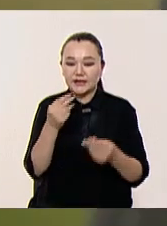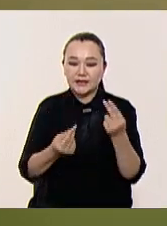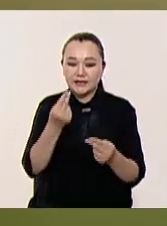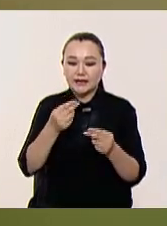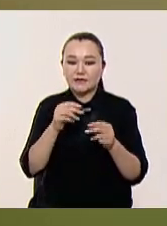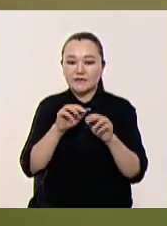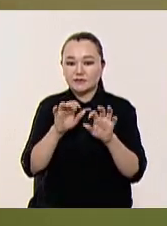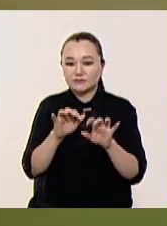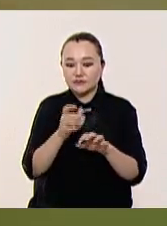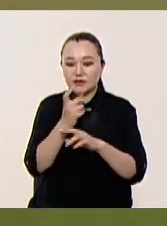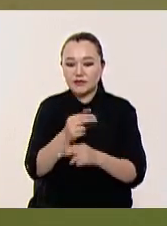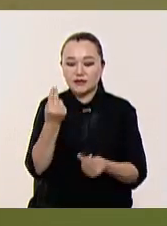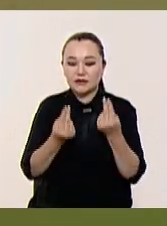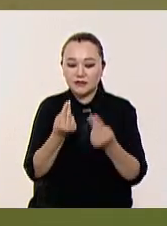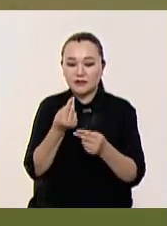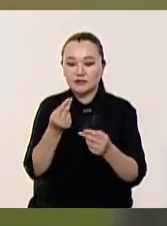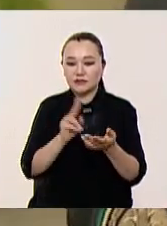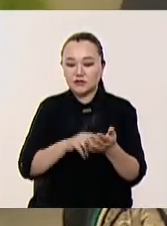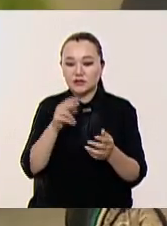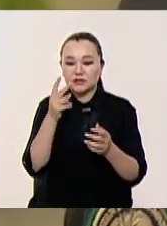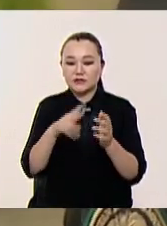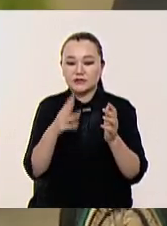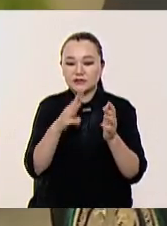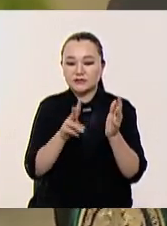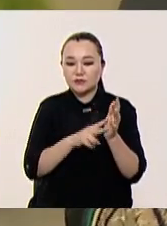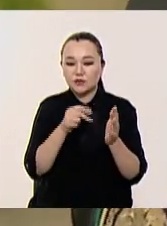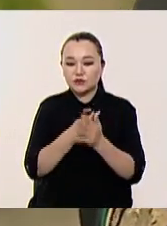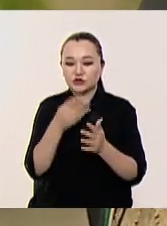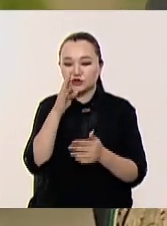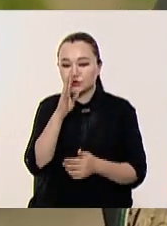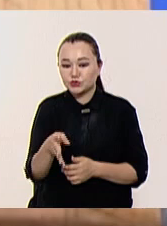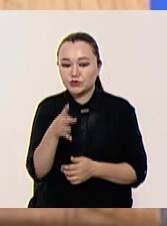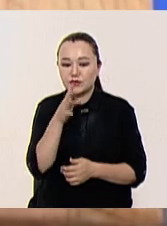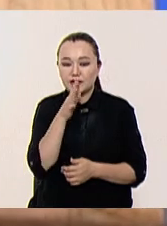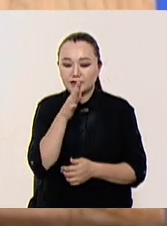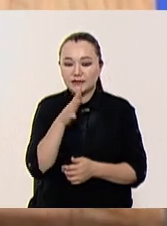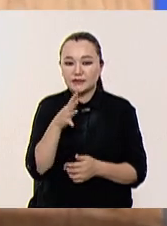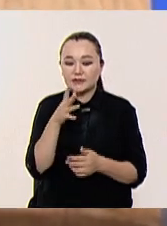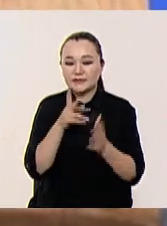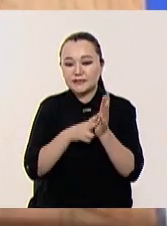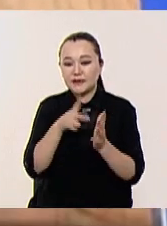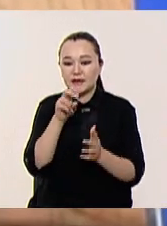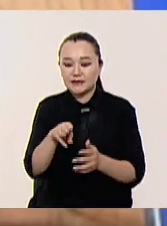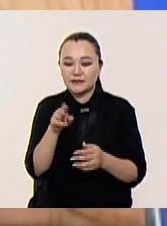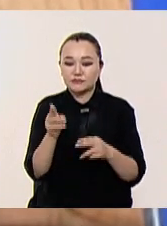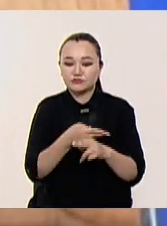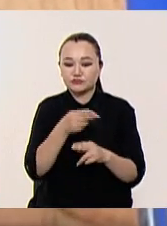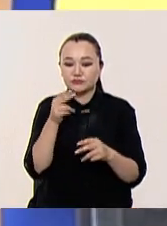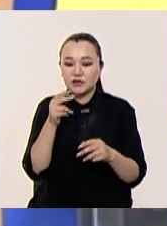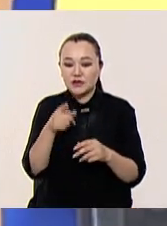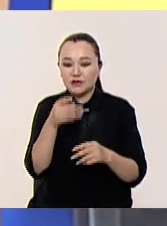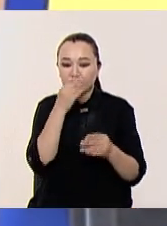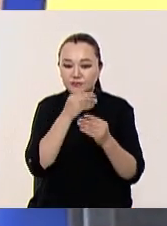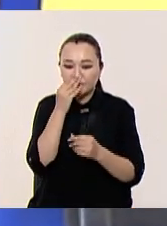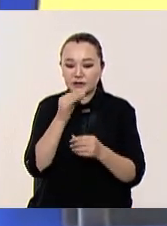Согласно приговору суда, предусмотрено статьей 37 Уголовного кодекса от 4 до 7 лет. Лишение свободы. Важно уметь отличать поддельные игровые